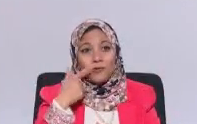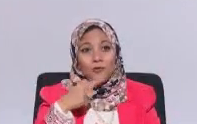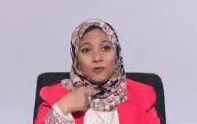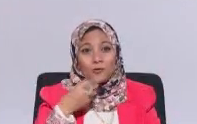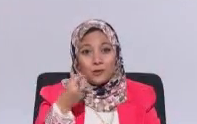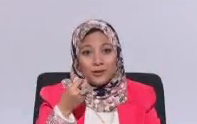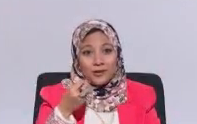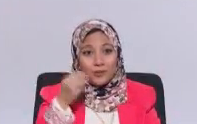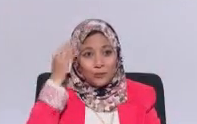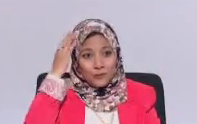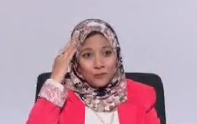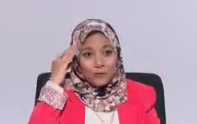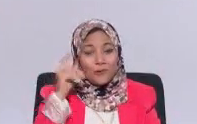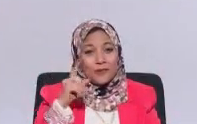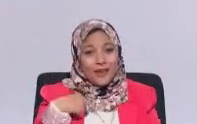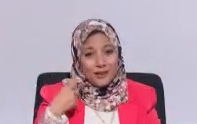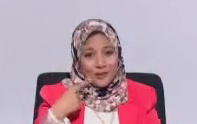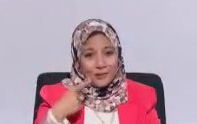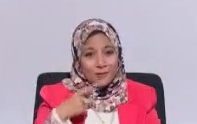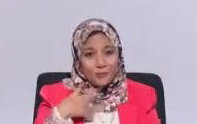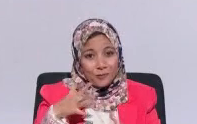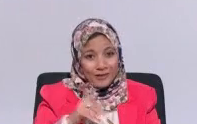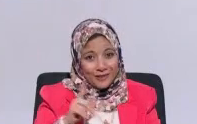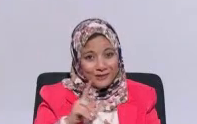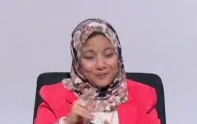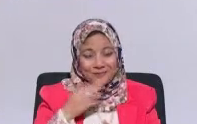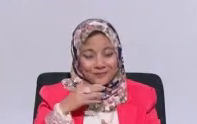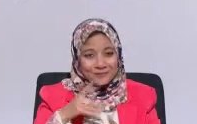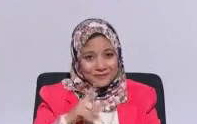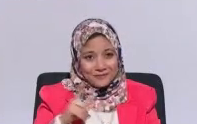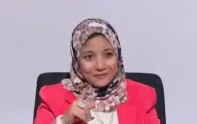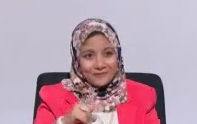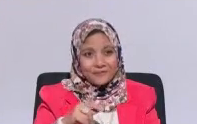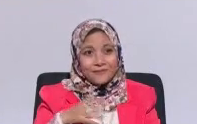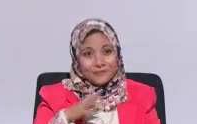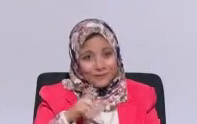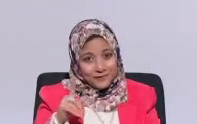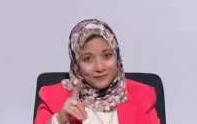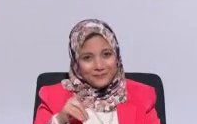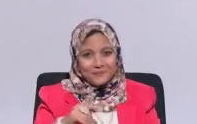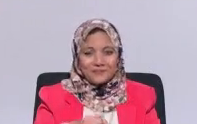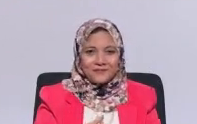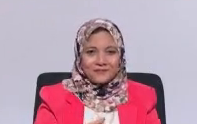اعقل بيومي بقى. انا عاقل يا حبيبي. اعقل. ما تخافش ما تخافش.